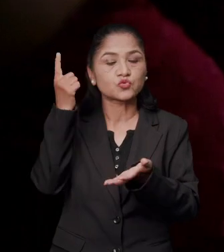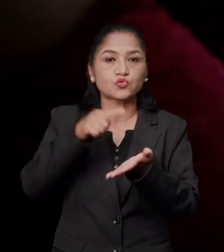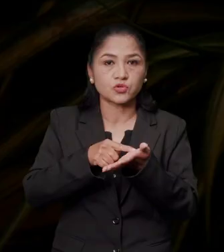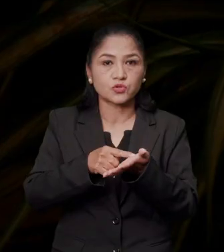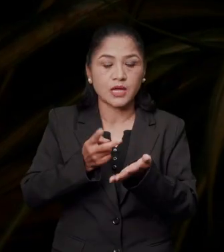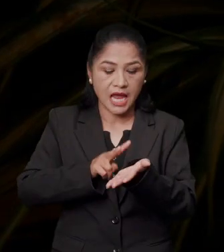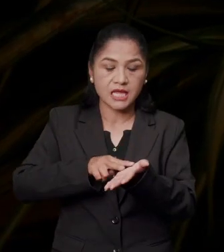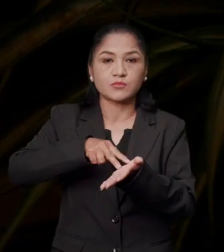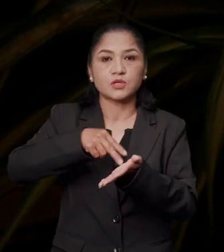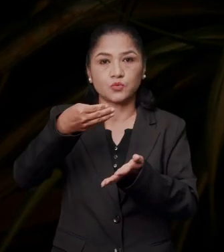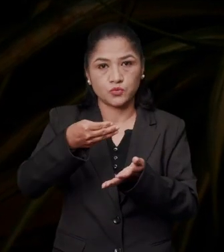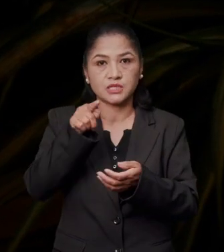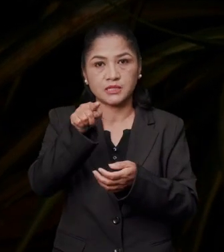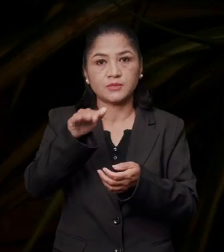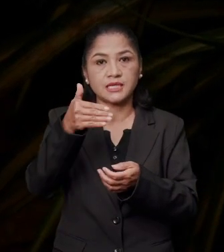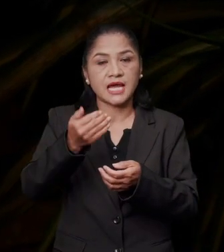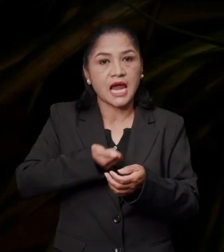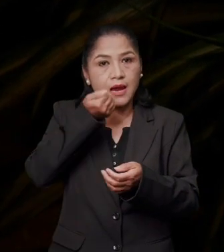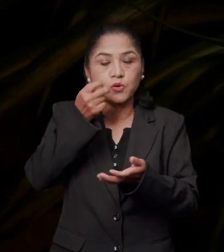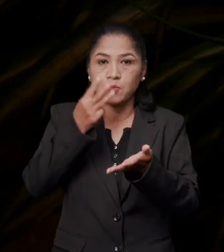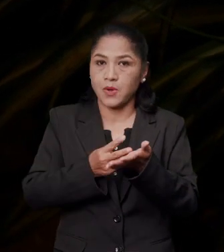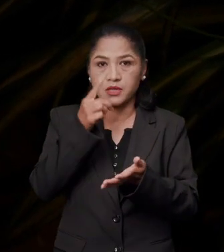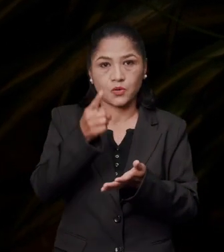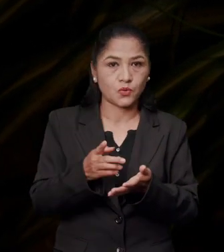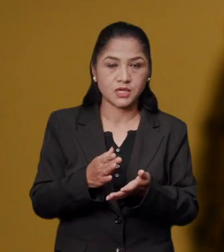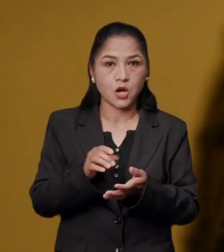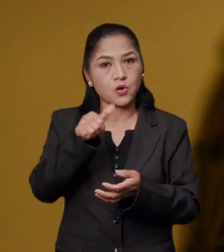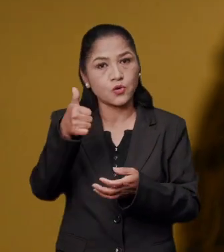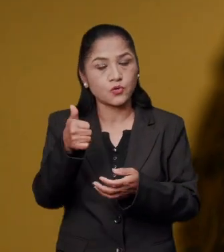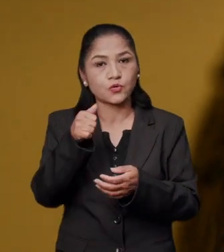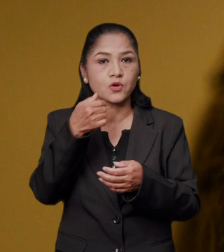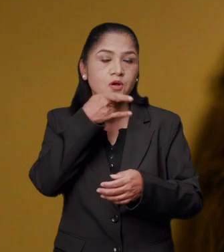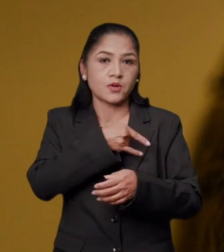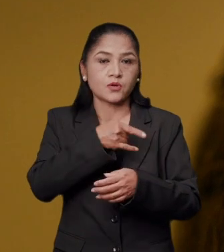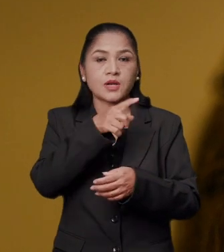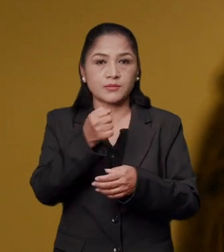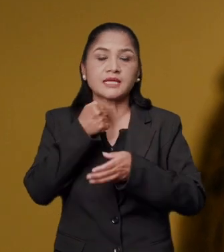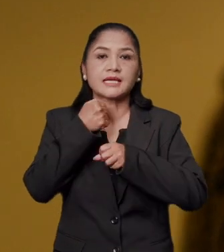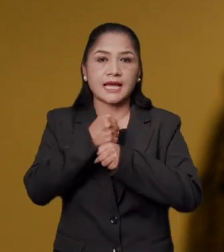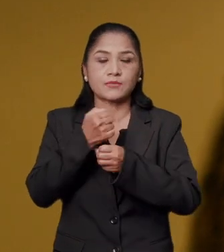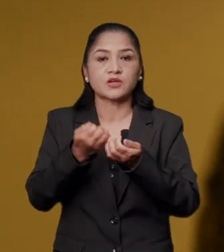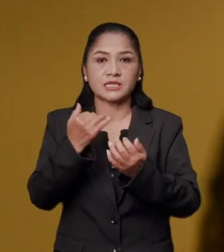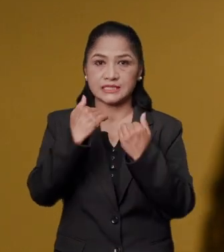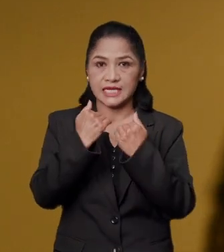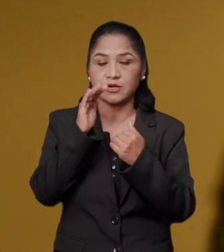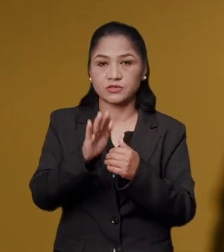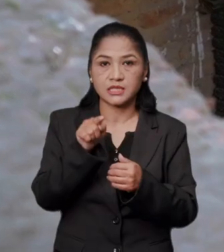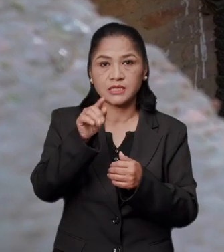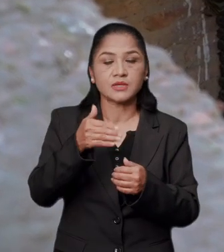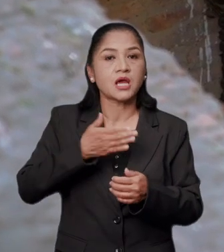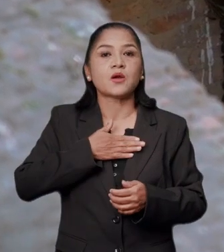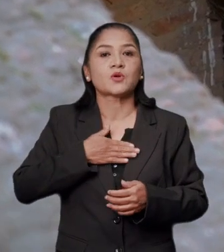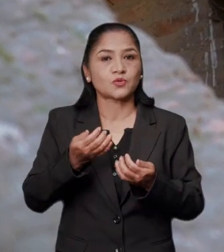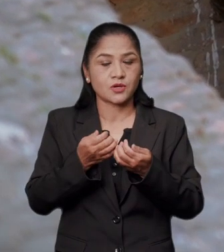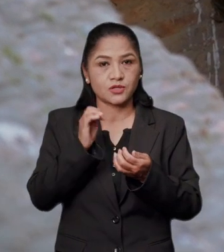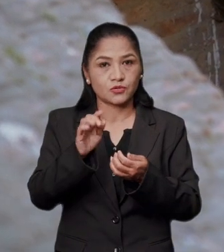सोच्न थाल्नेछौ। आत्मनिर्भर हुनुले तिमीलाई आफ्नो मात्र नभई अरूको भलोको लागि पनि काम गर्न सिकाएको छ।